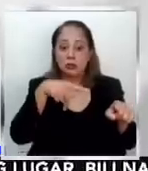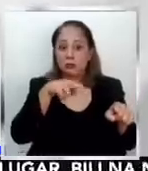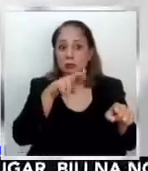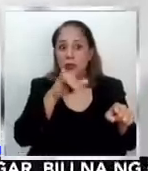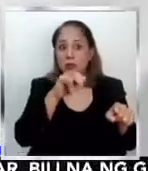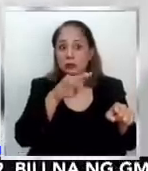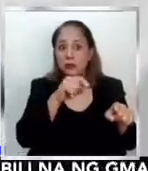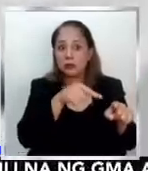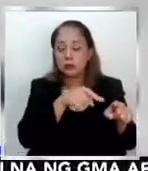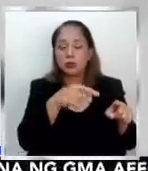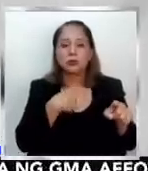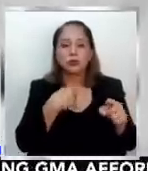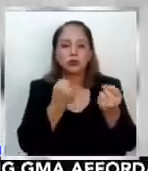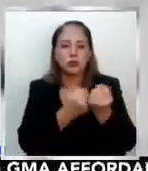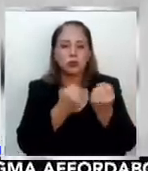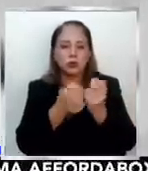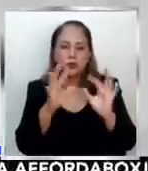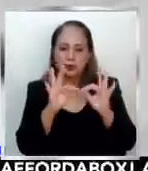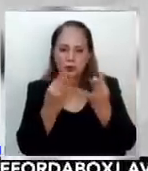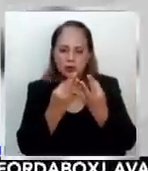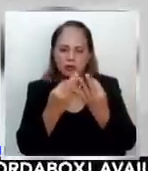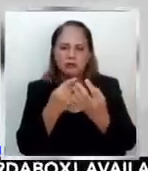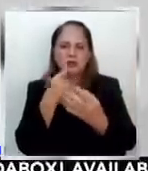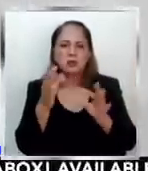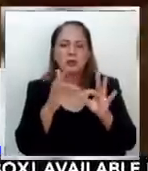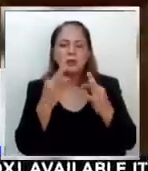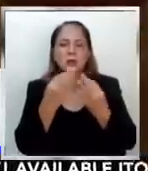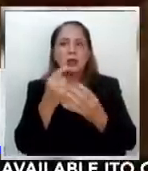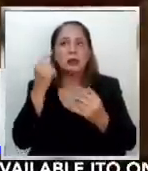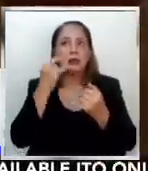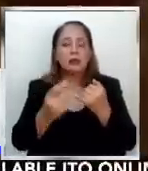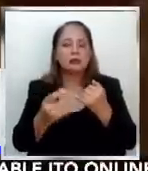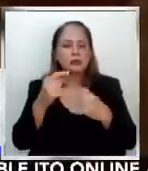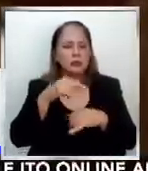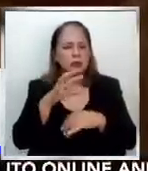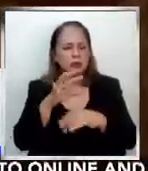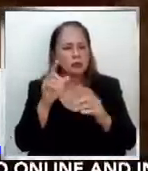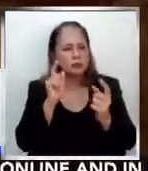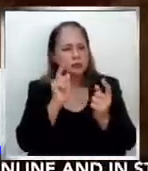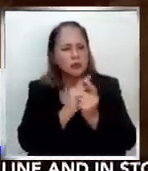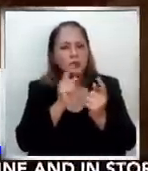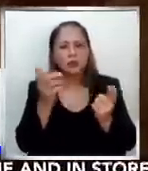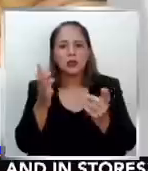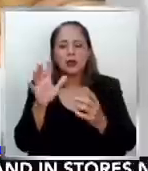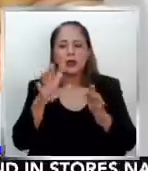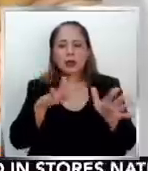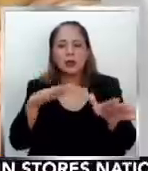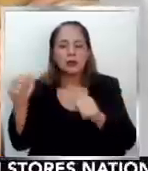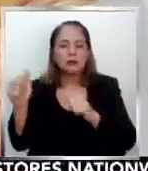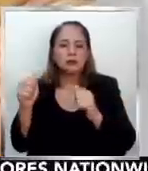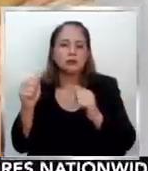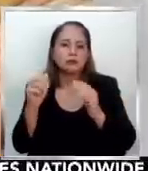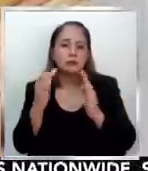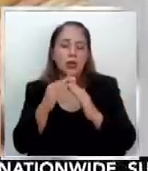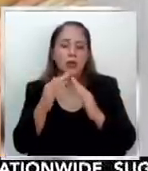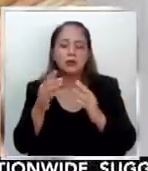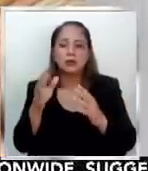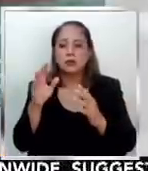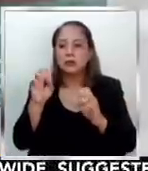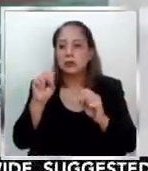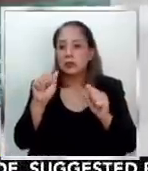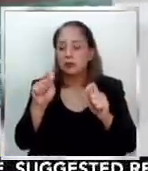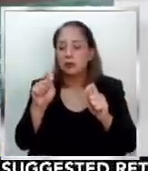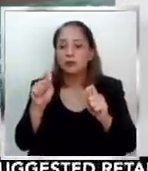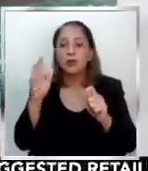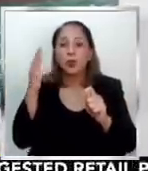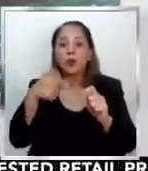Ayon sa kanyang mga kaanak, huling nakita ang dalaga nang umalis ito ng kanilang bahay noong Sabado para pumasok sana sa kanyang opisina